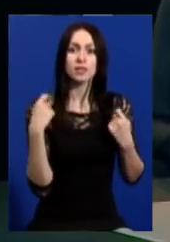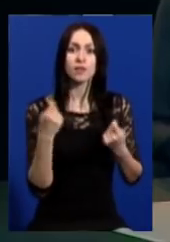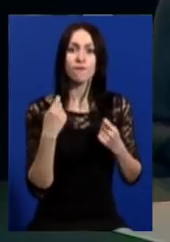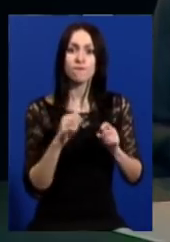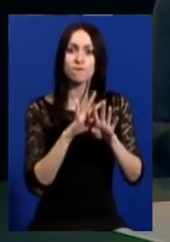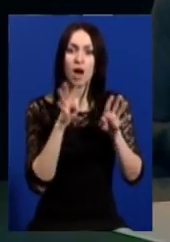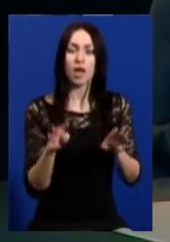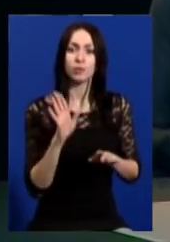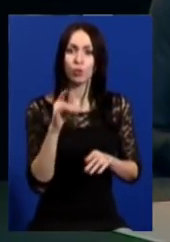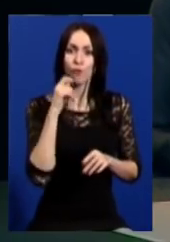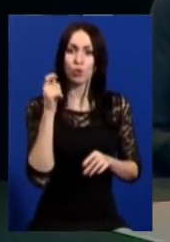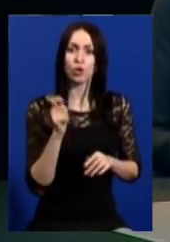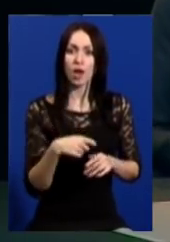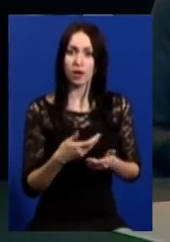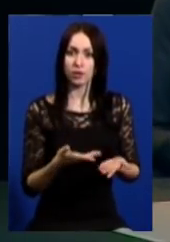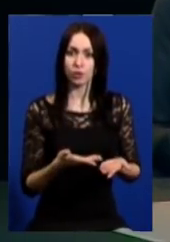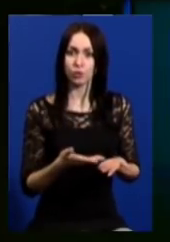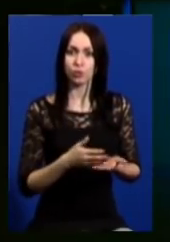Україну. Тобто,